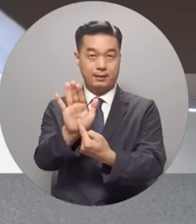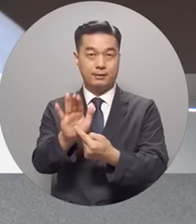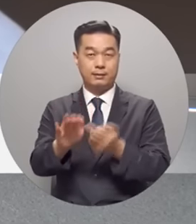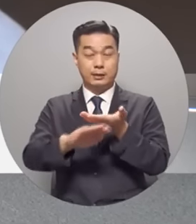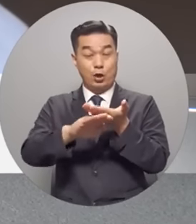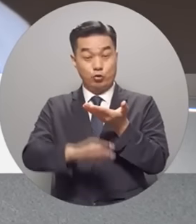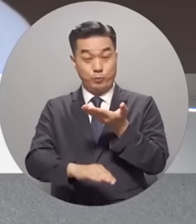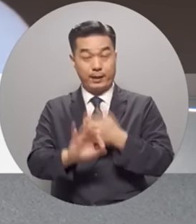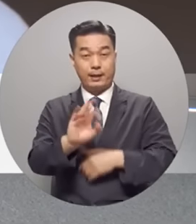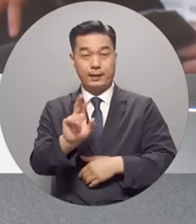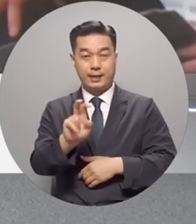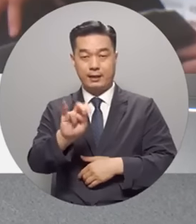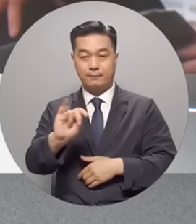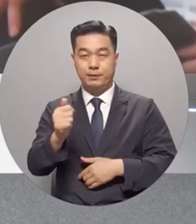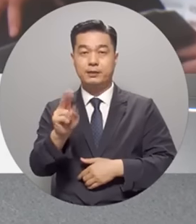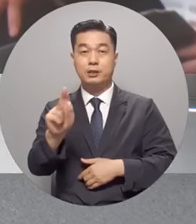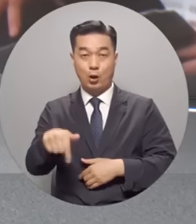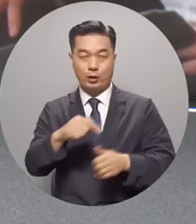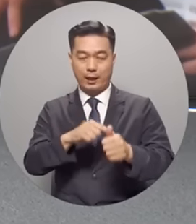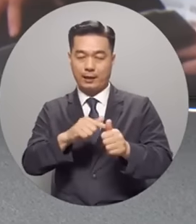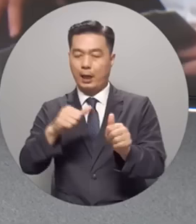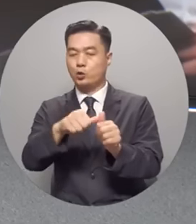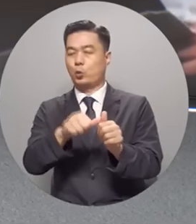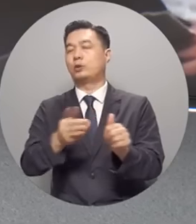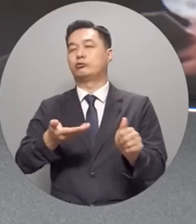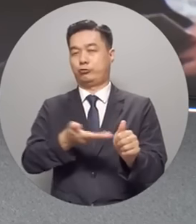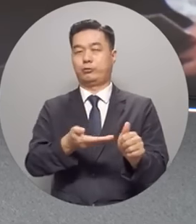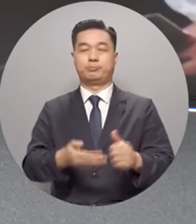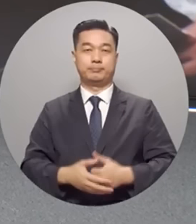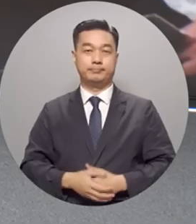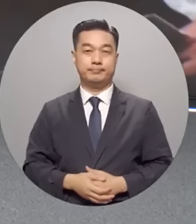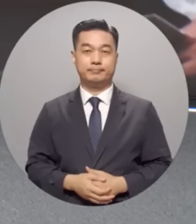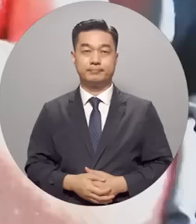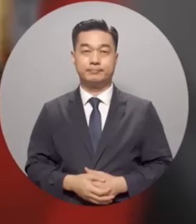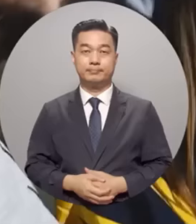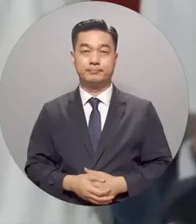될 양민혁 선수에게 현실적인 조언을 남겼네요.